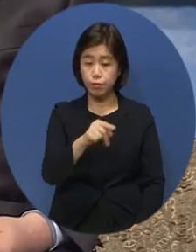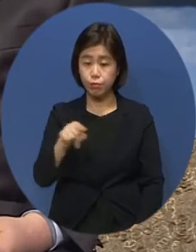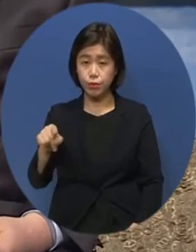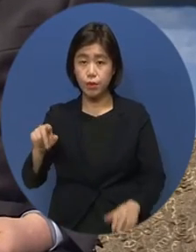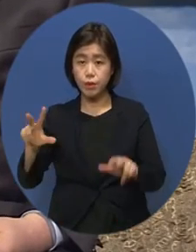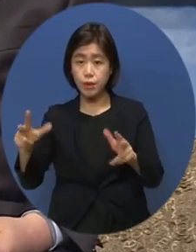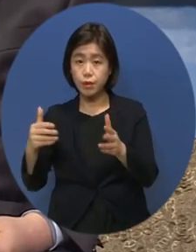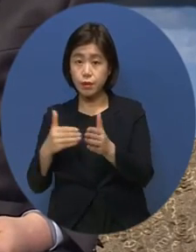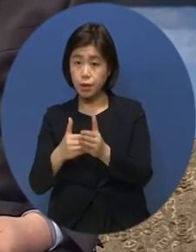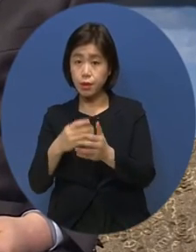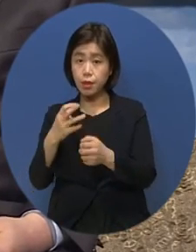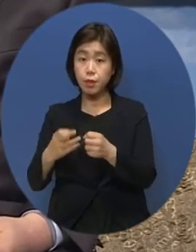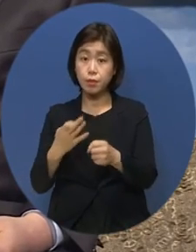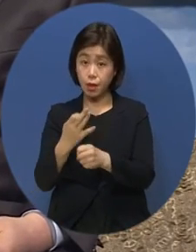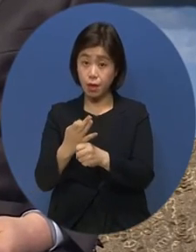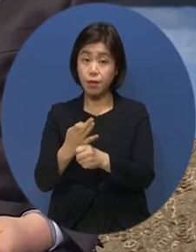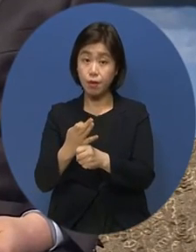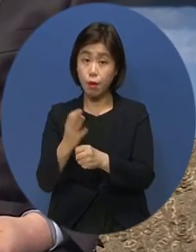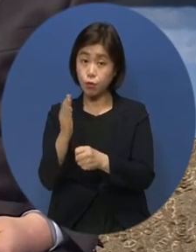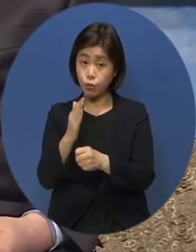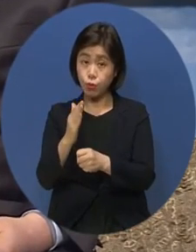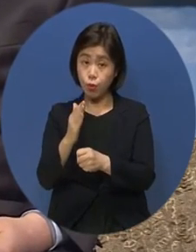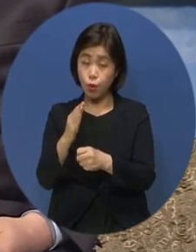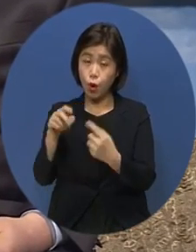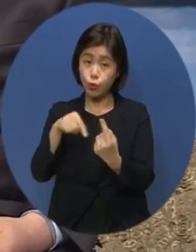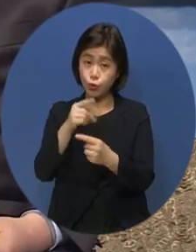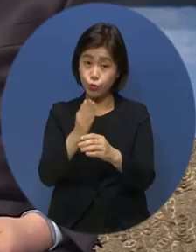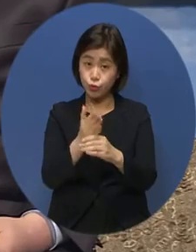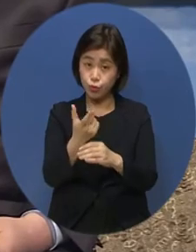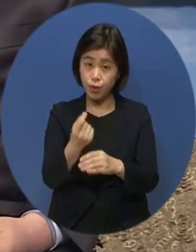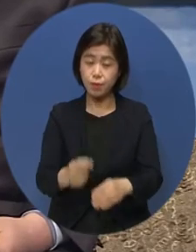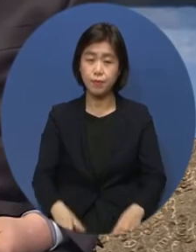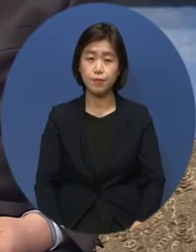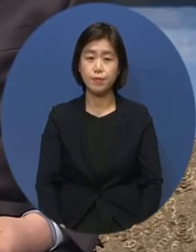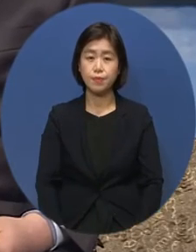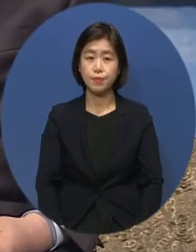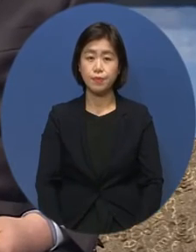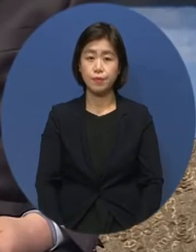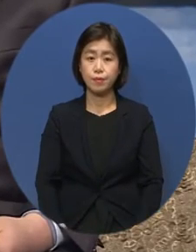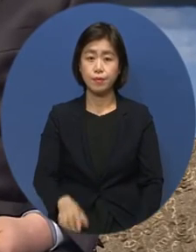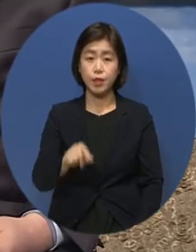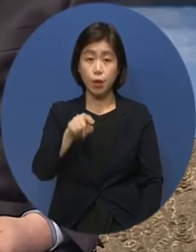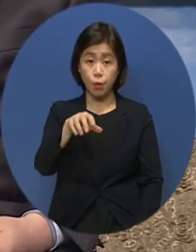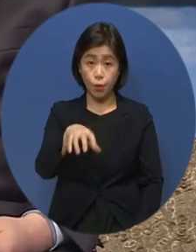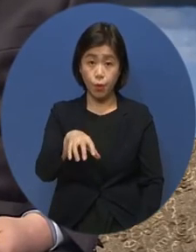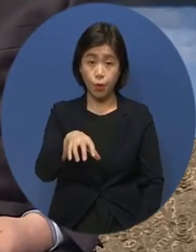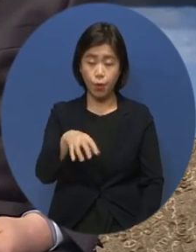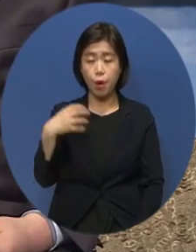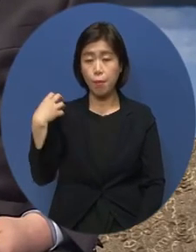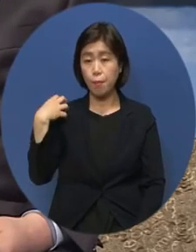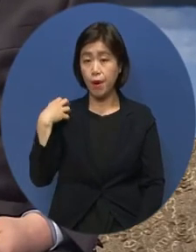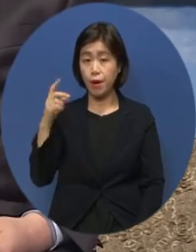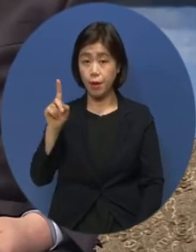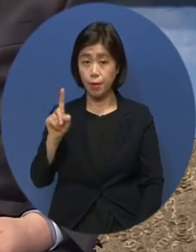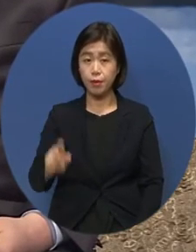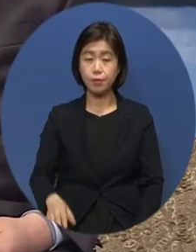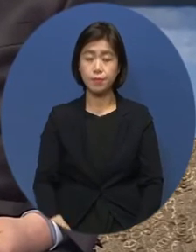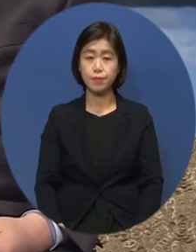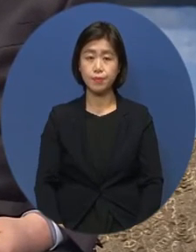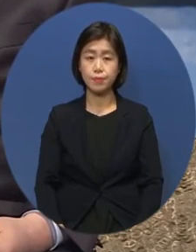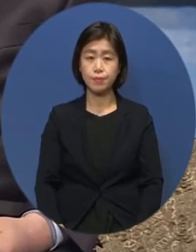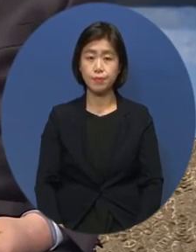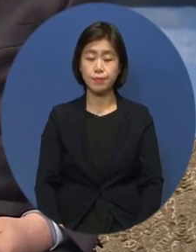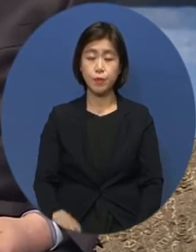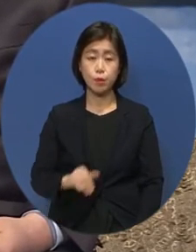14년을 너 어디 있나요 예 그렇습니다 그럼 이 복지관에서는 좀 주로 어떤 역할을 받고 있나요